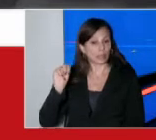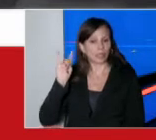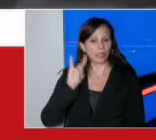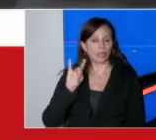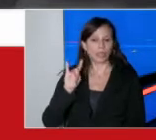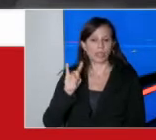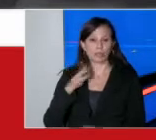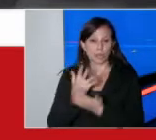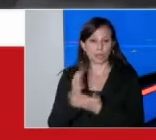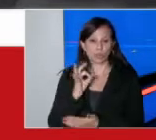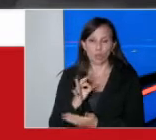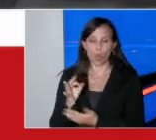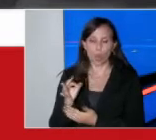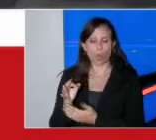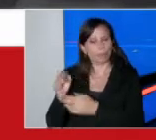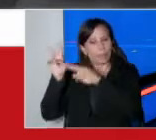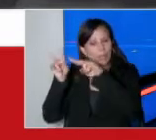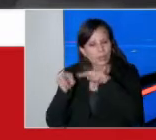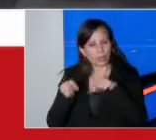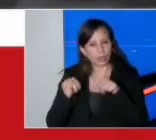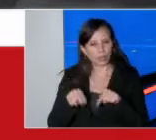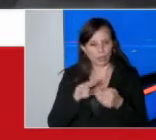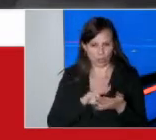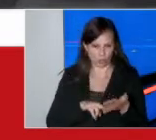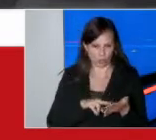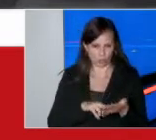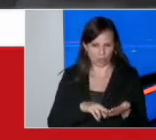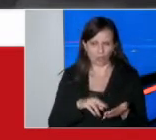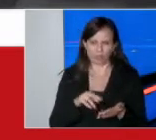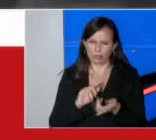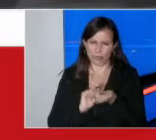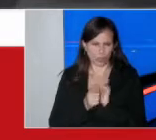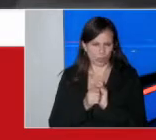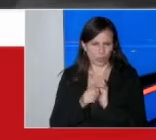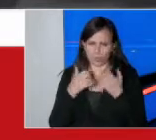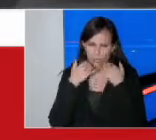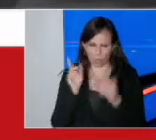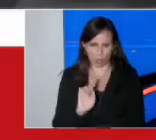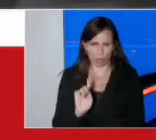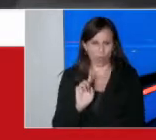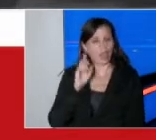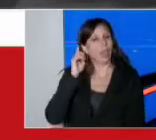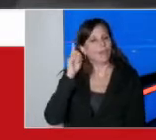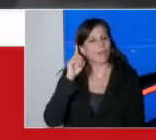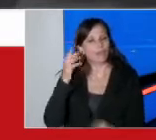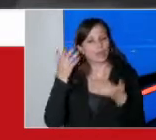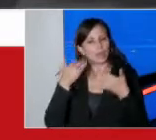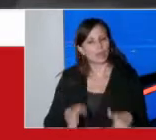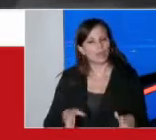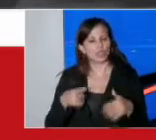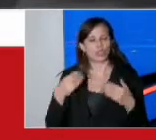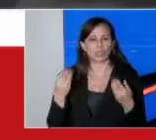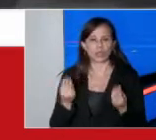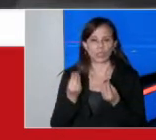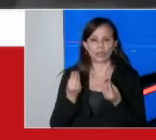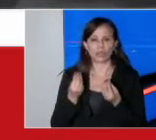אותה חזרה לתמונה. זה לא ישנה הרבה לגבי הנרטיב, אבל זה מחליש טיפה את הדברים שהם היו